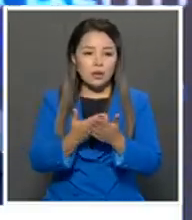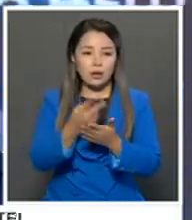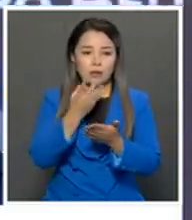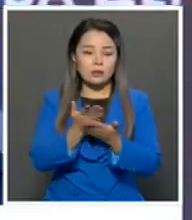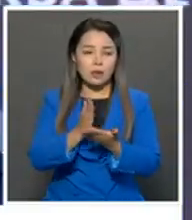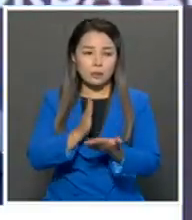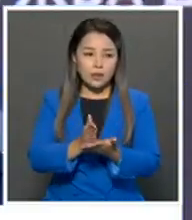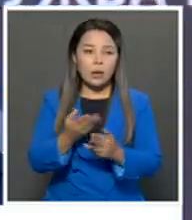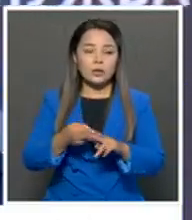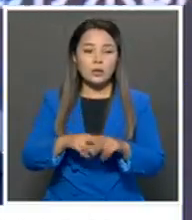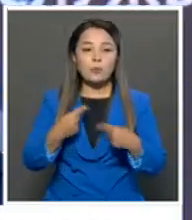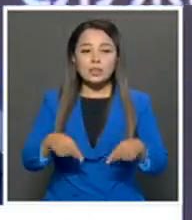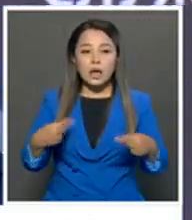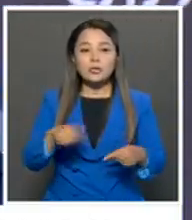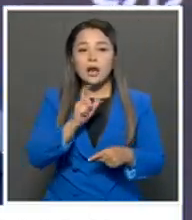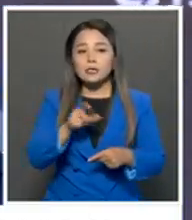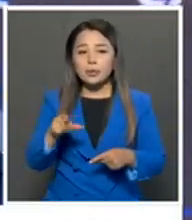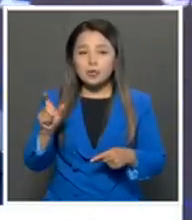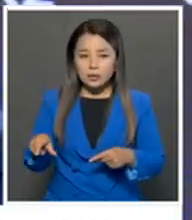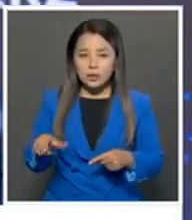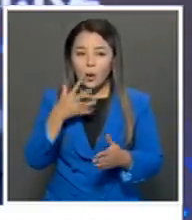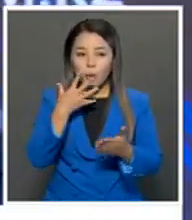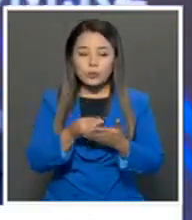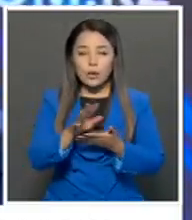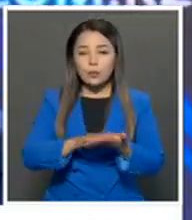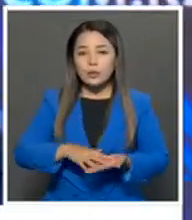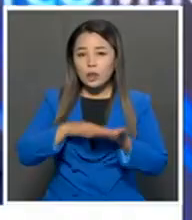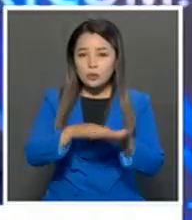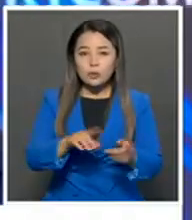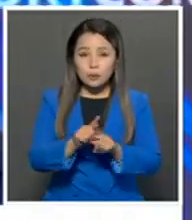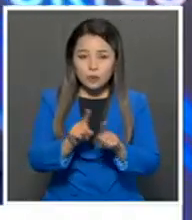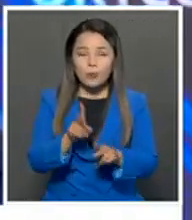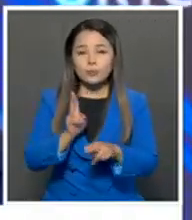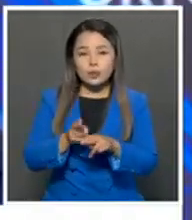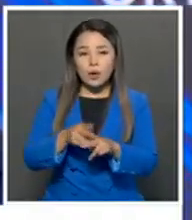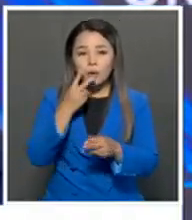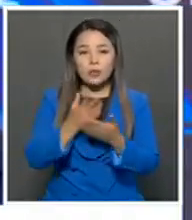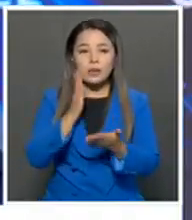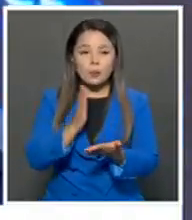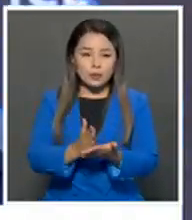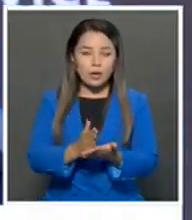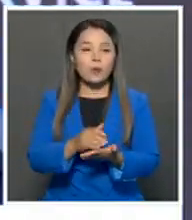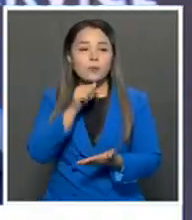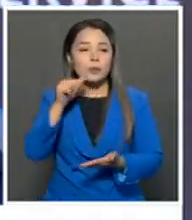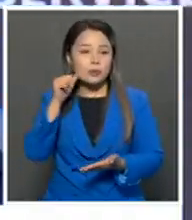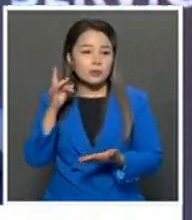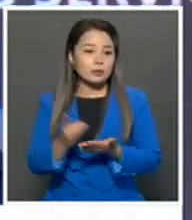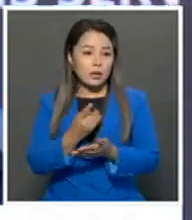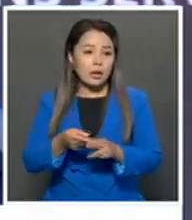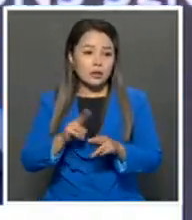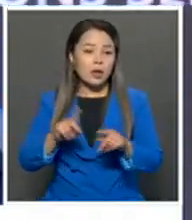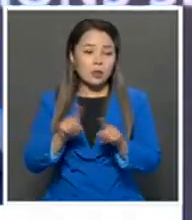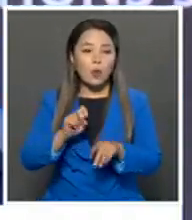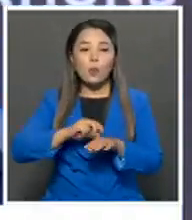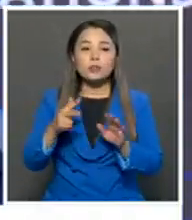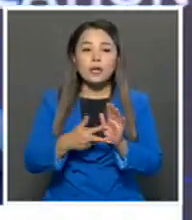де басқа азаматтардың өздерінің өтінішін беруге кішкене кедергі болады. Өткен жолы осындай жолмен